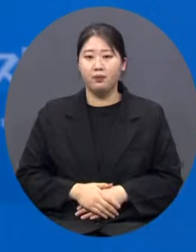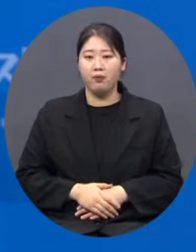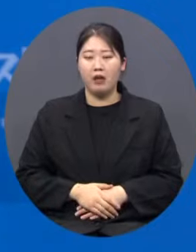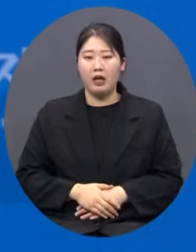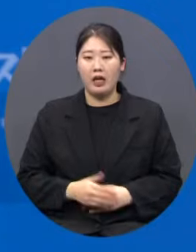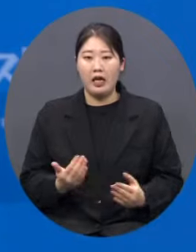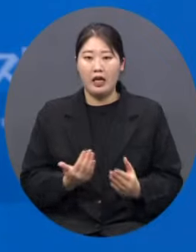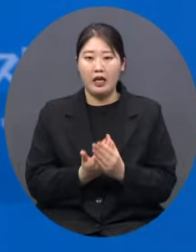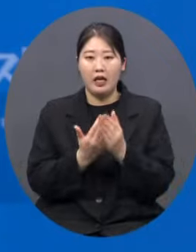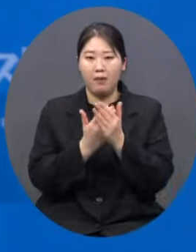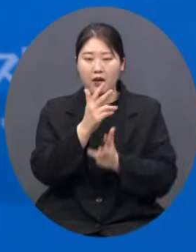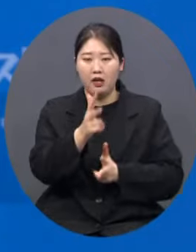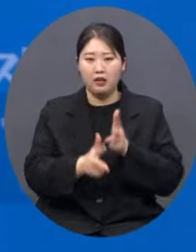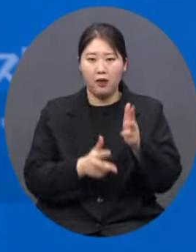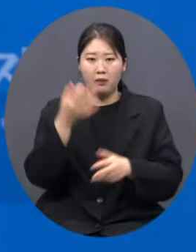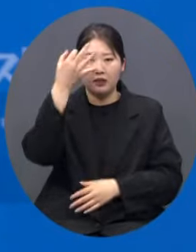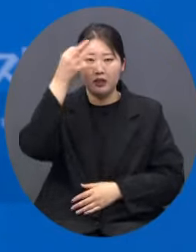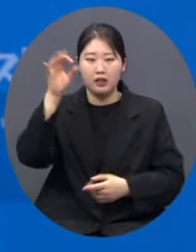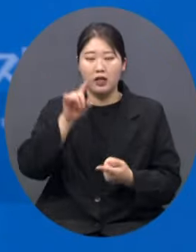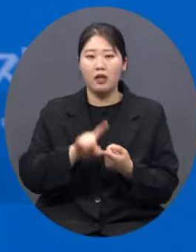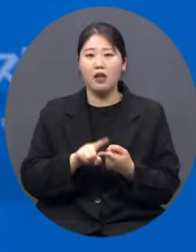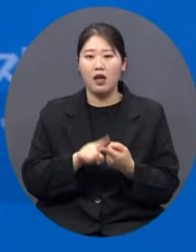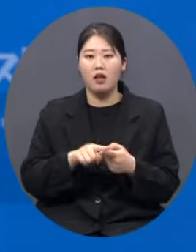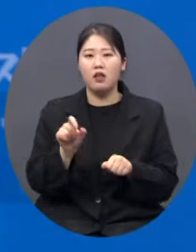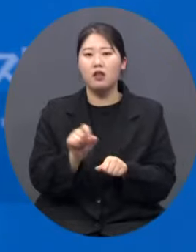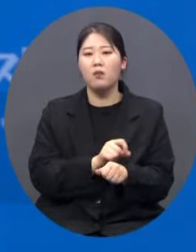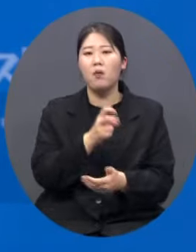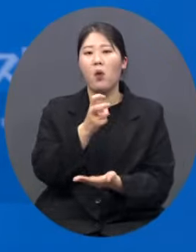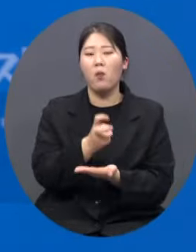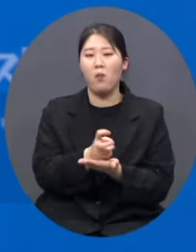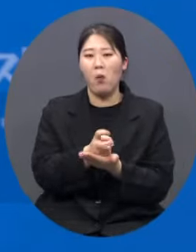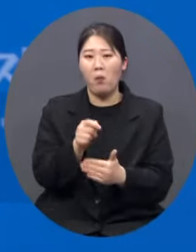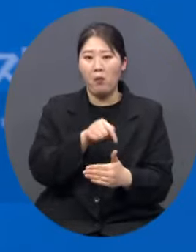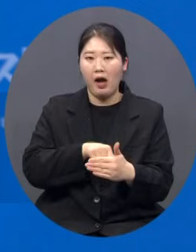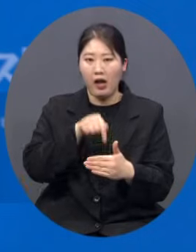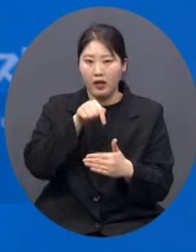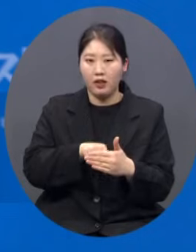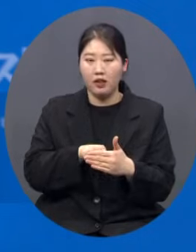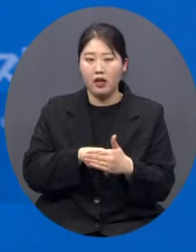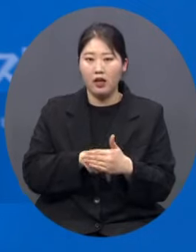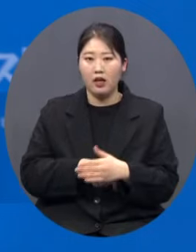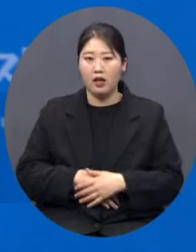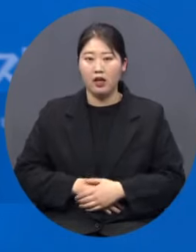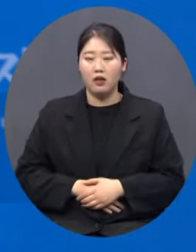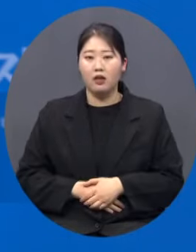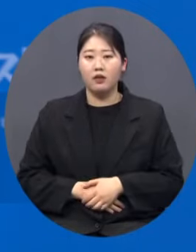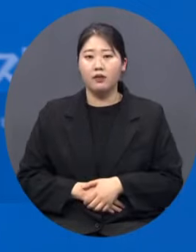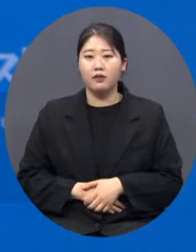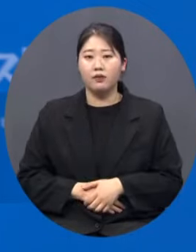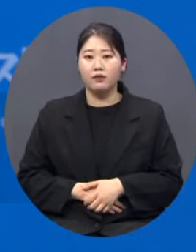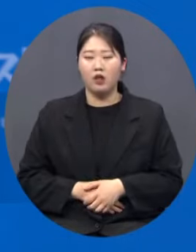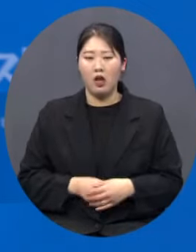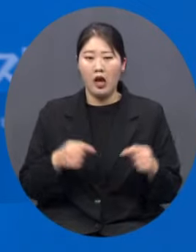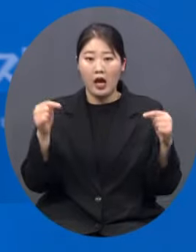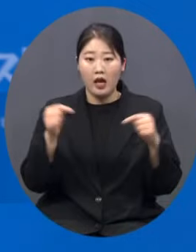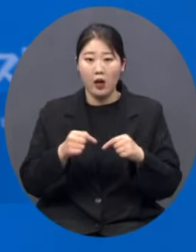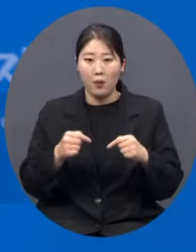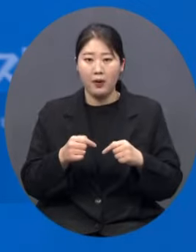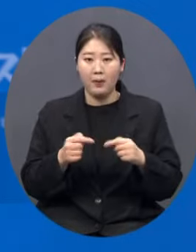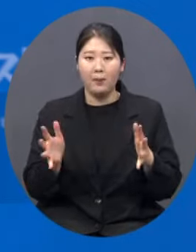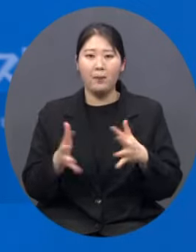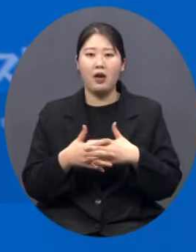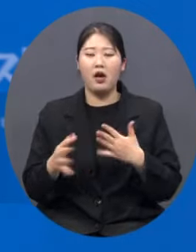개발 사업 승인 대상에 대해서는 특별법에서 의제 협의를 하면 지구